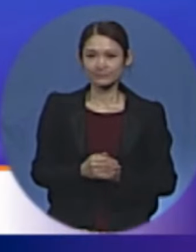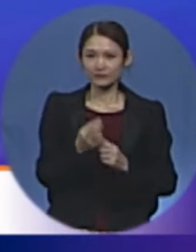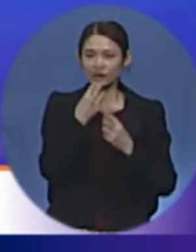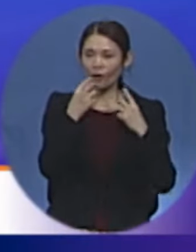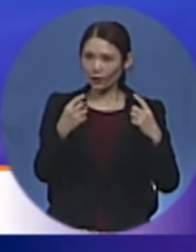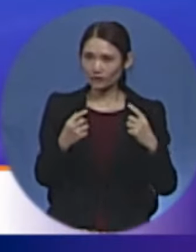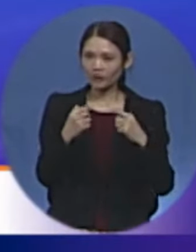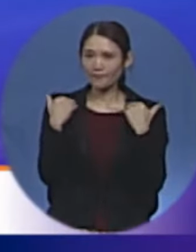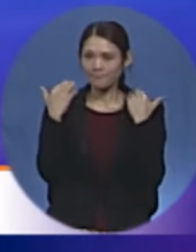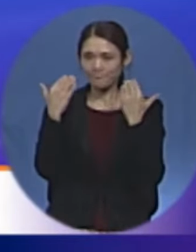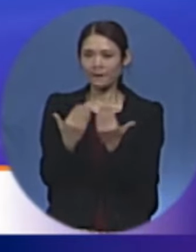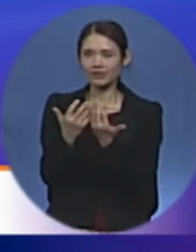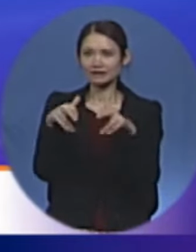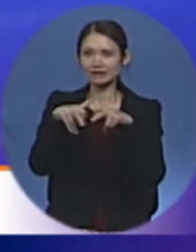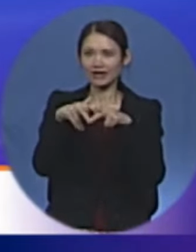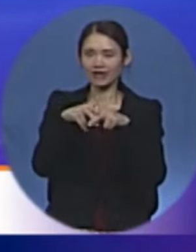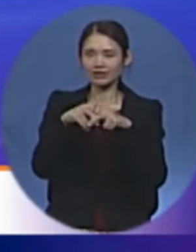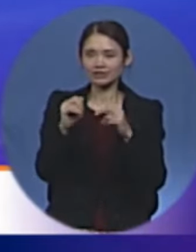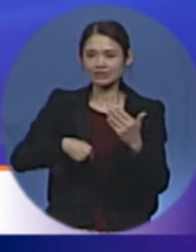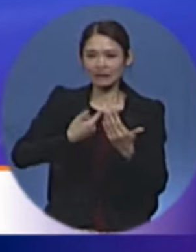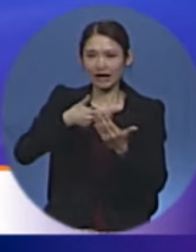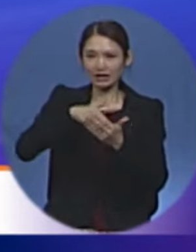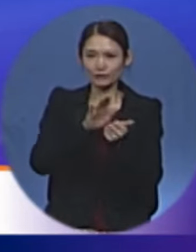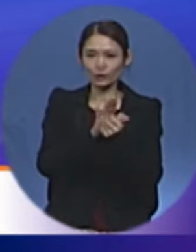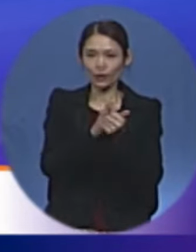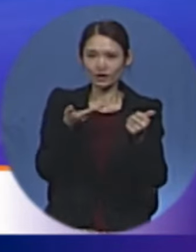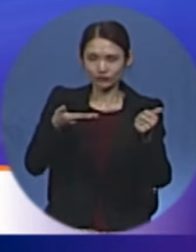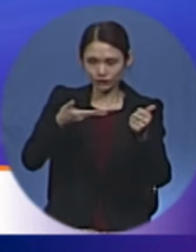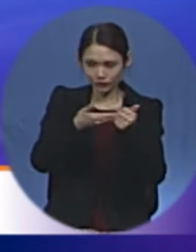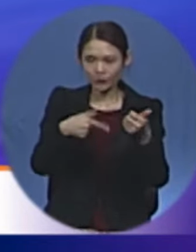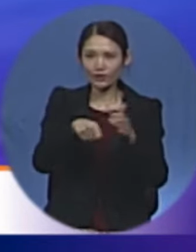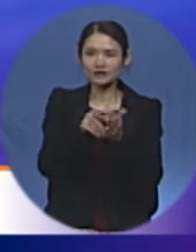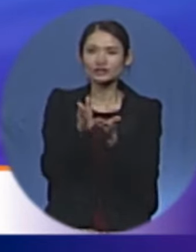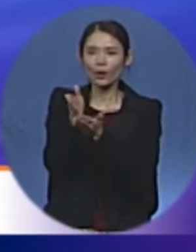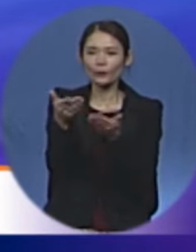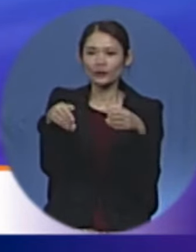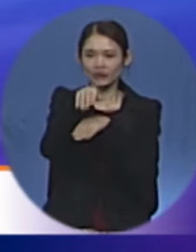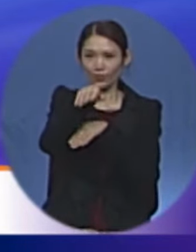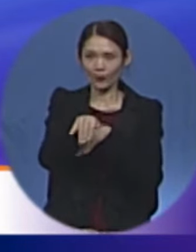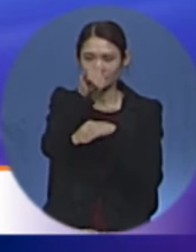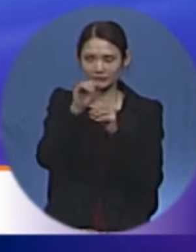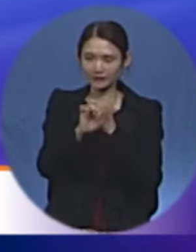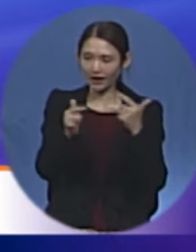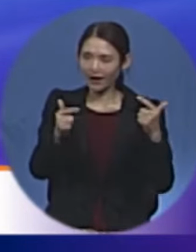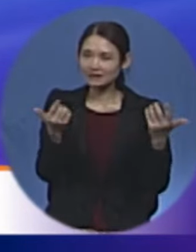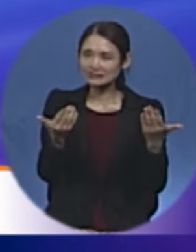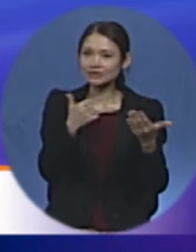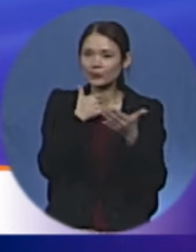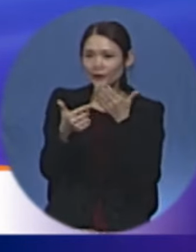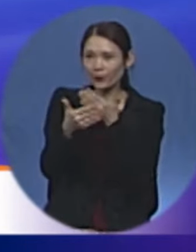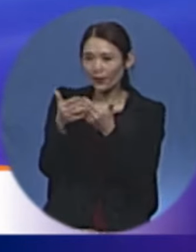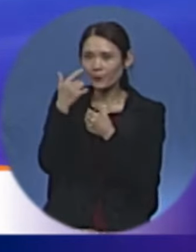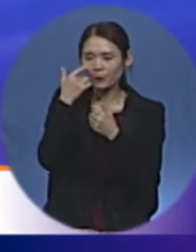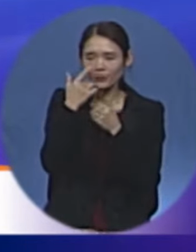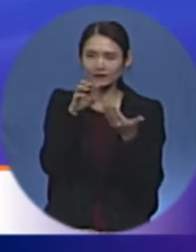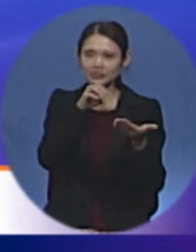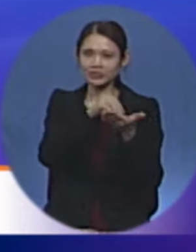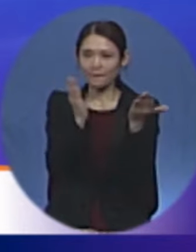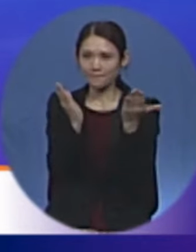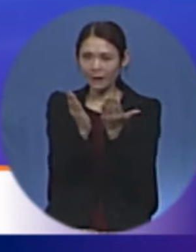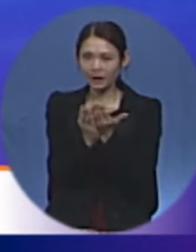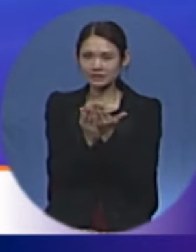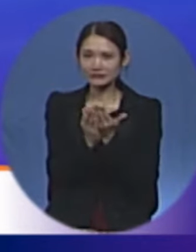경기도에 발달장애인의 자립을 돕는 전문 교육기관이 생깁니다. 다양한 직업을 직접 겪어보고 적성에 맞는 일자리도